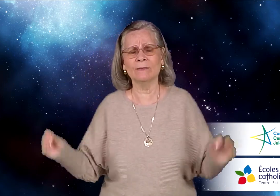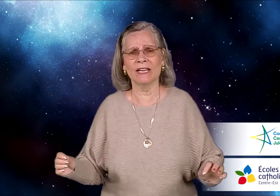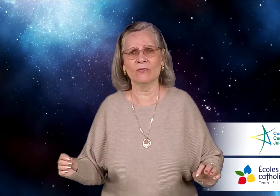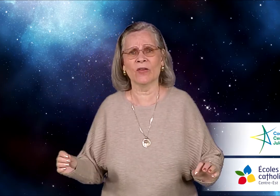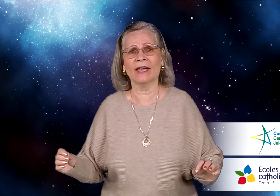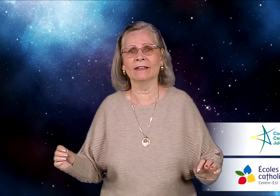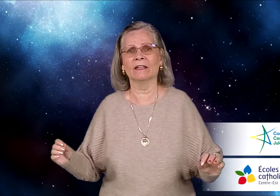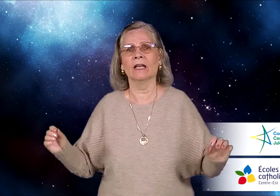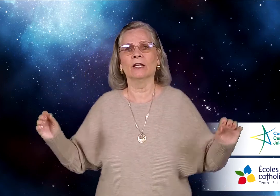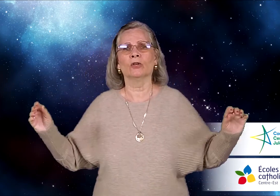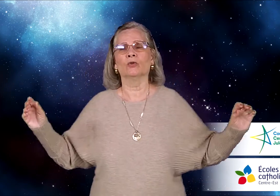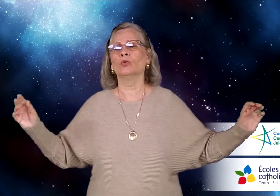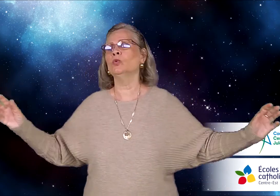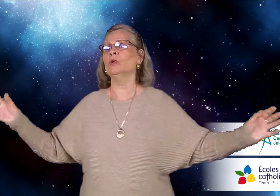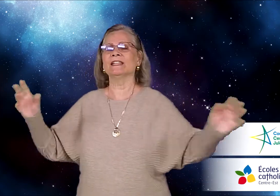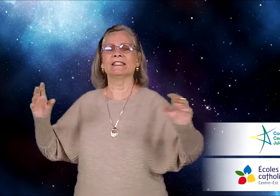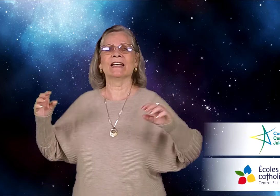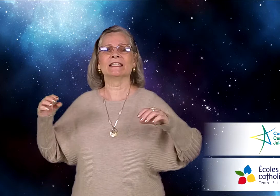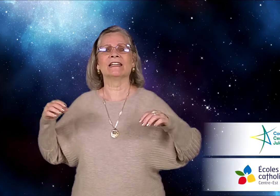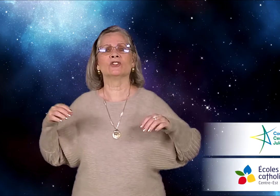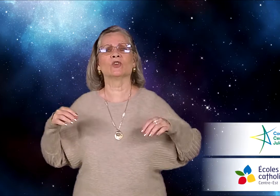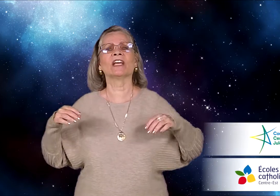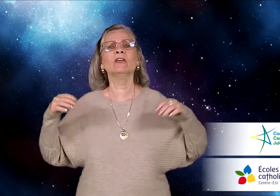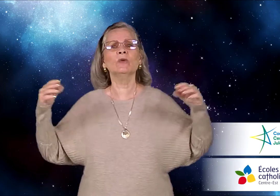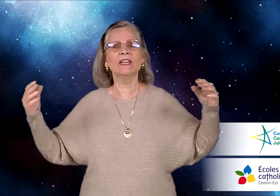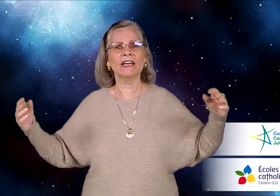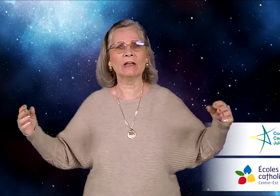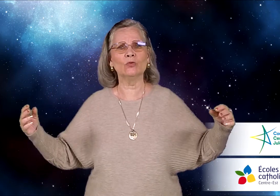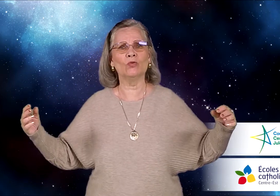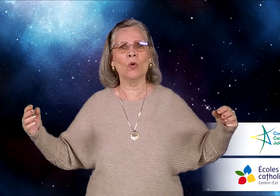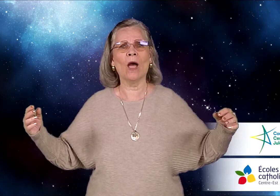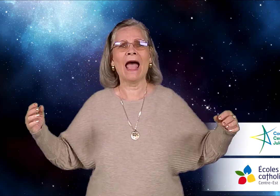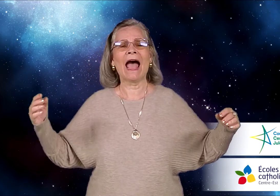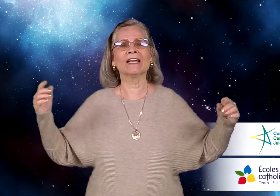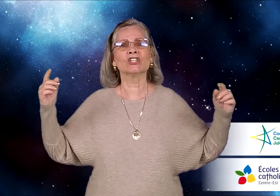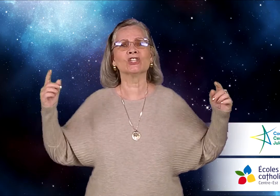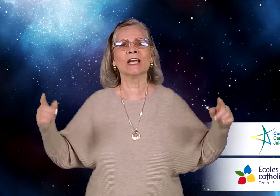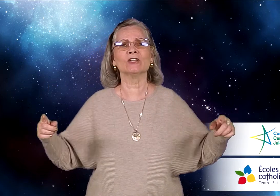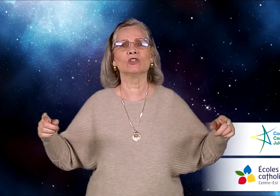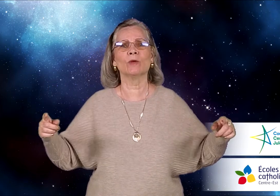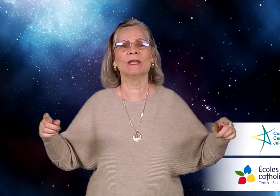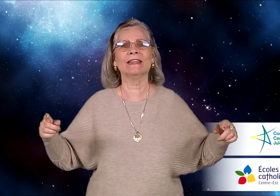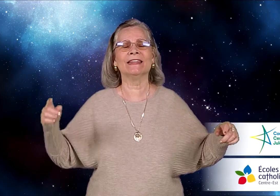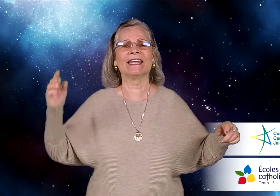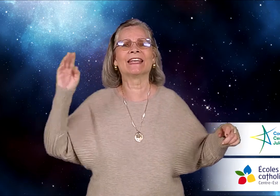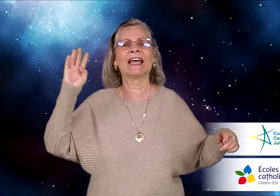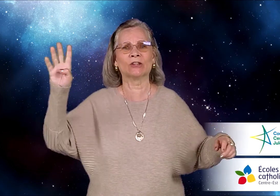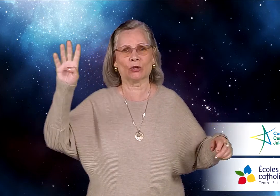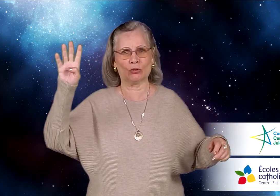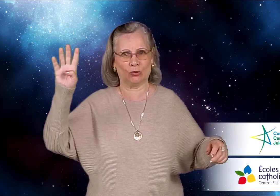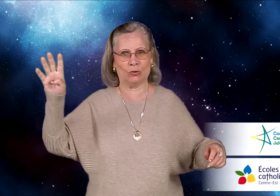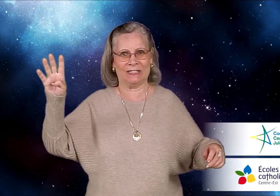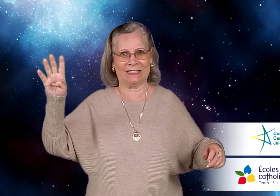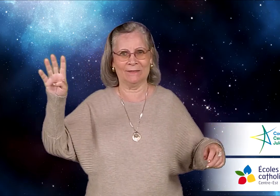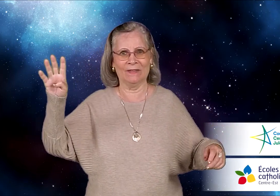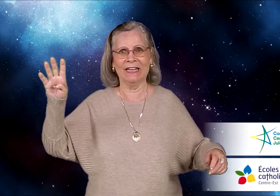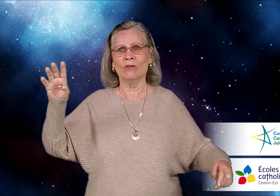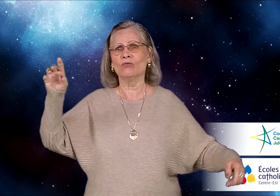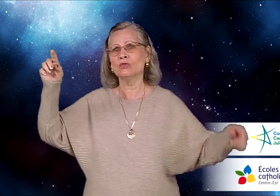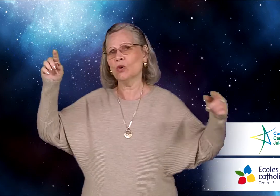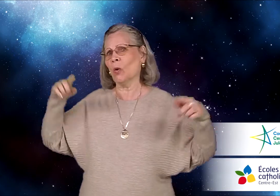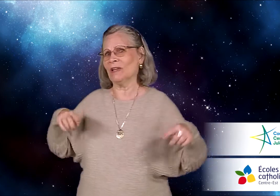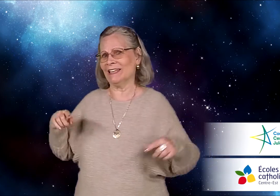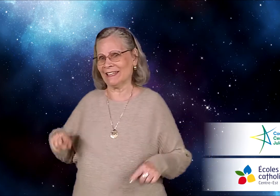une si belle fête que tous les âges allaient se réunir à nouveau à chaque semaine des quatre jeudis.